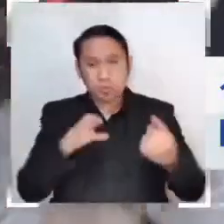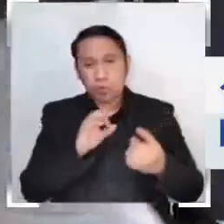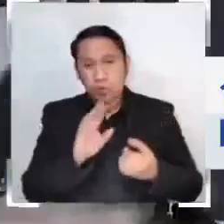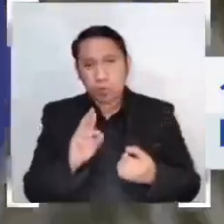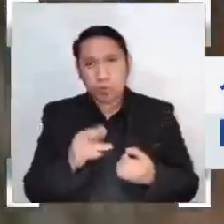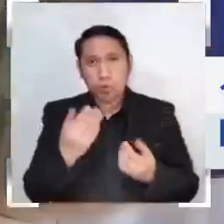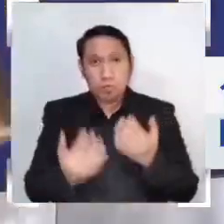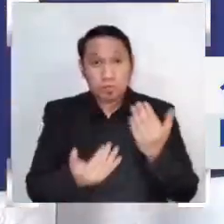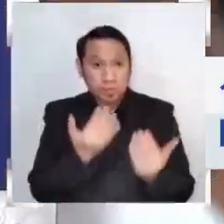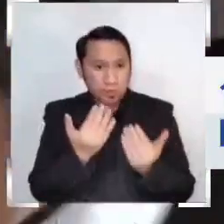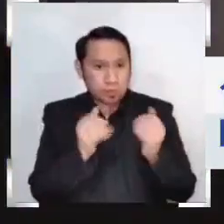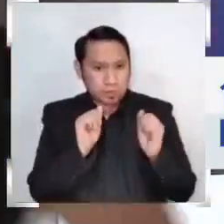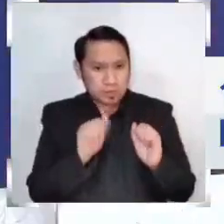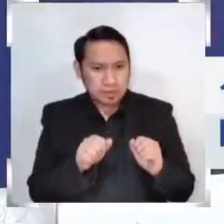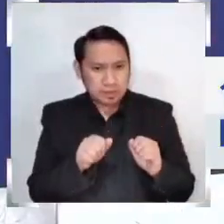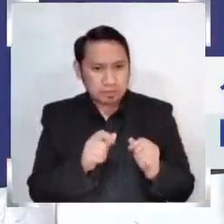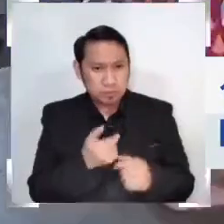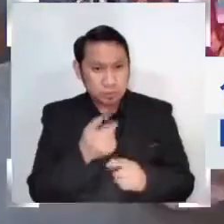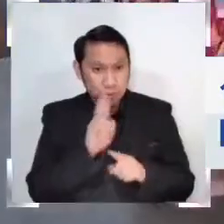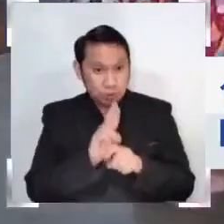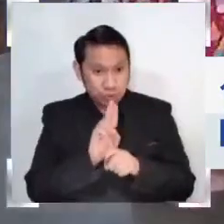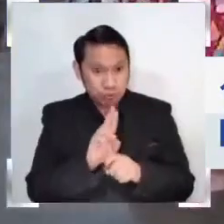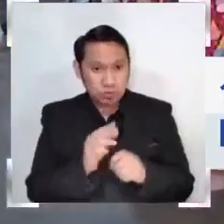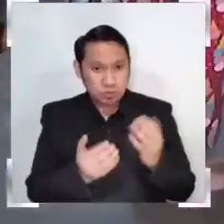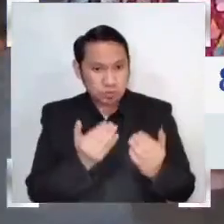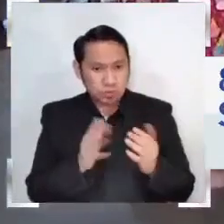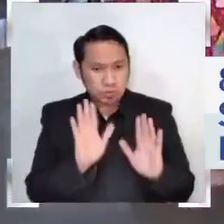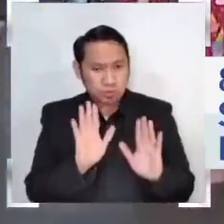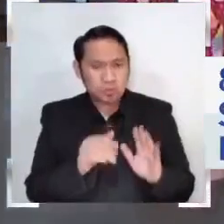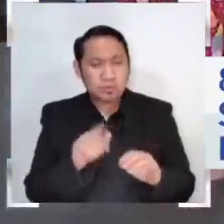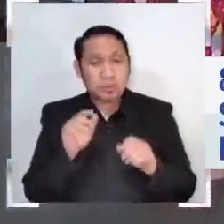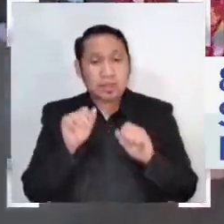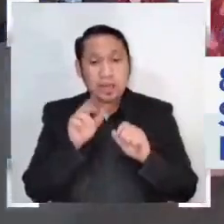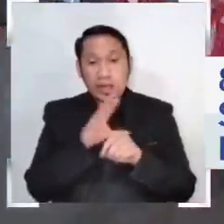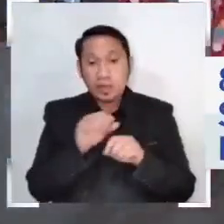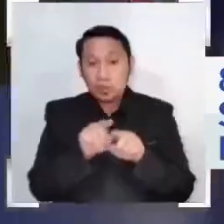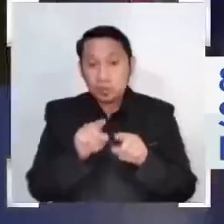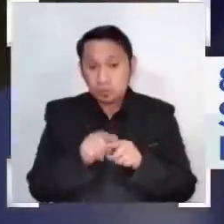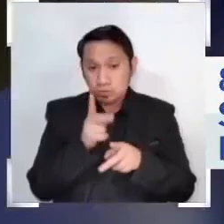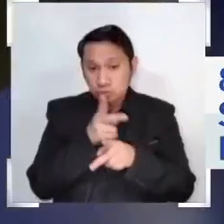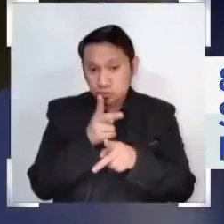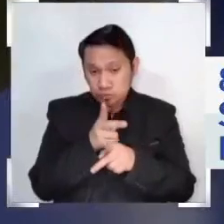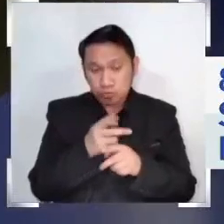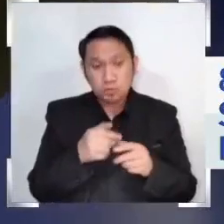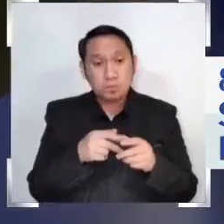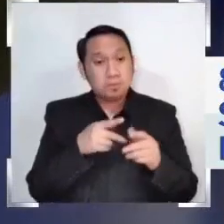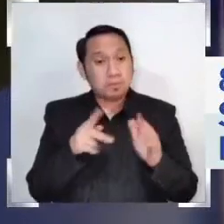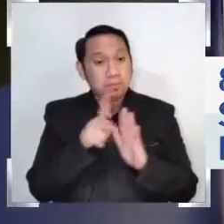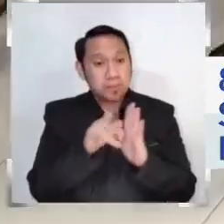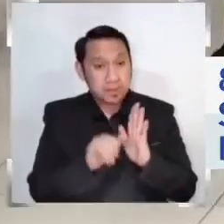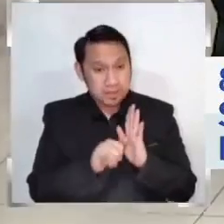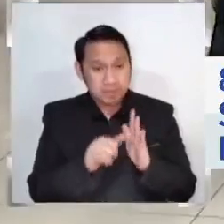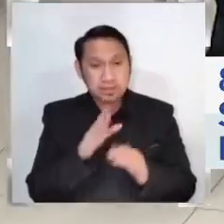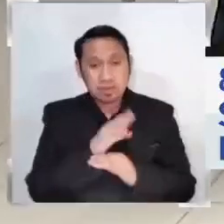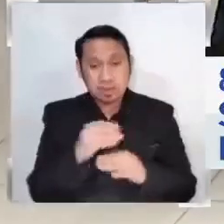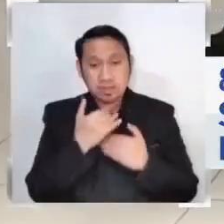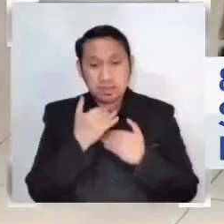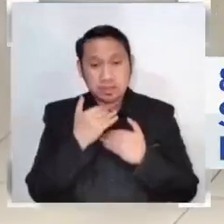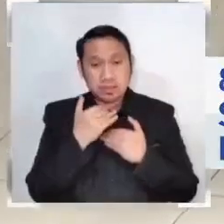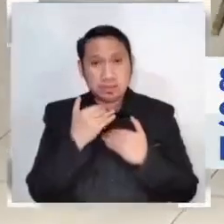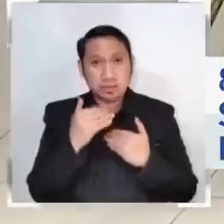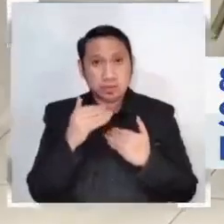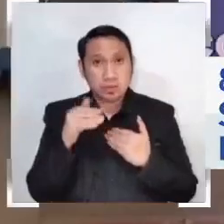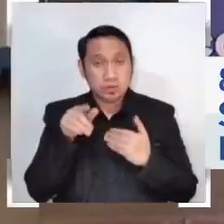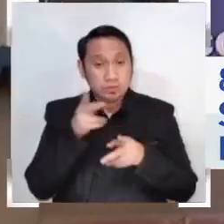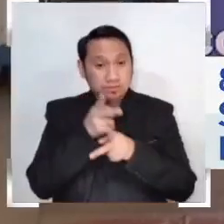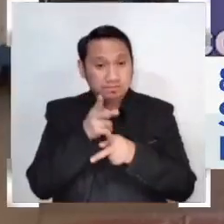masunog. Ang Land Transportation Office magbabantay din daw sa pagsunod sa health protocols. Naka-full alert status naman sa kanilang pagbabantay ang